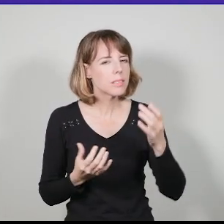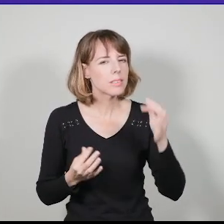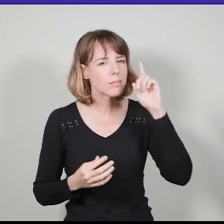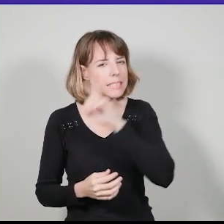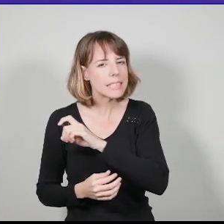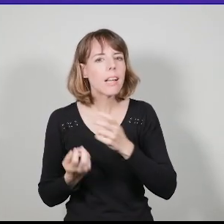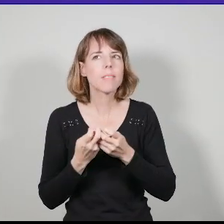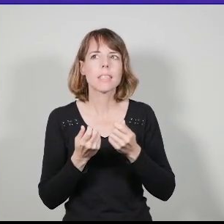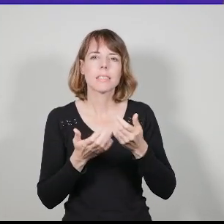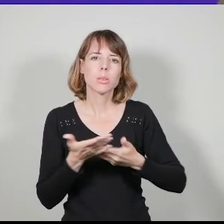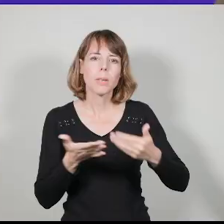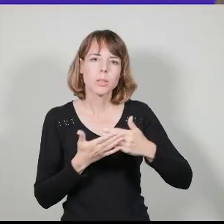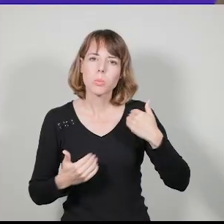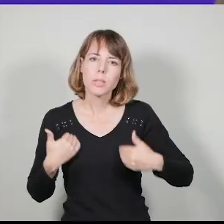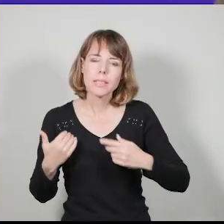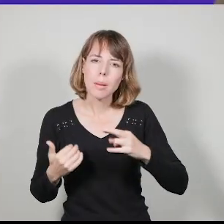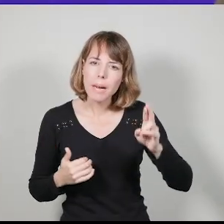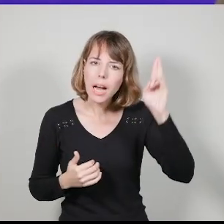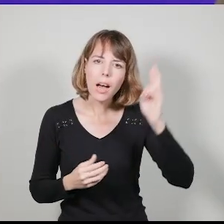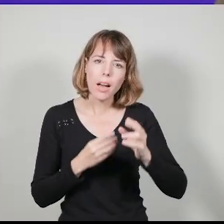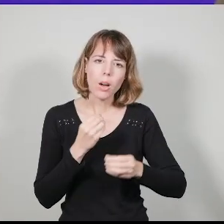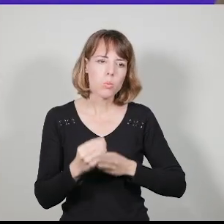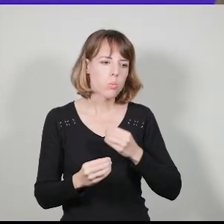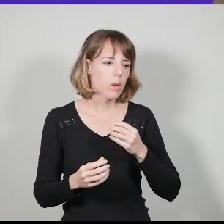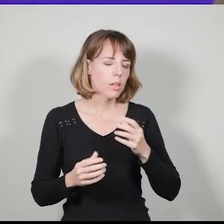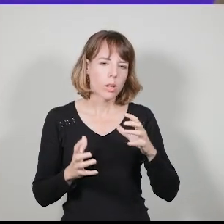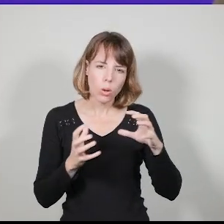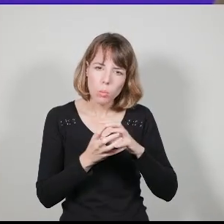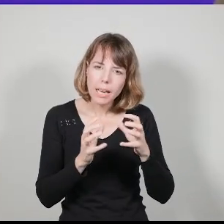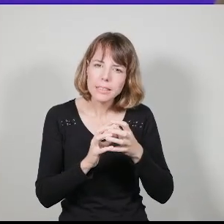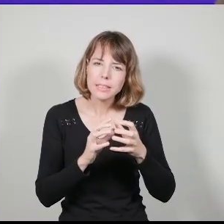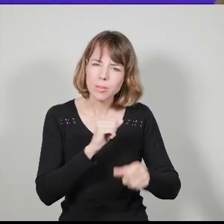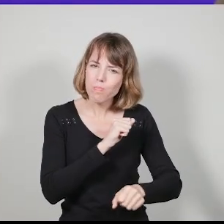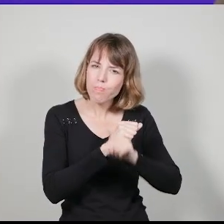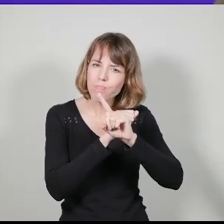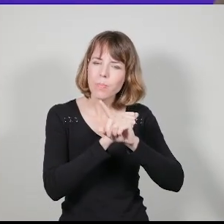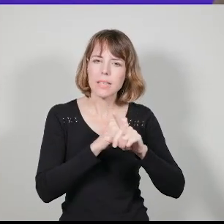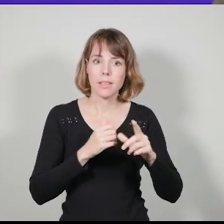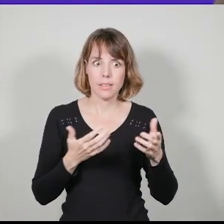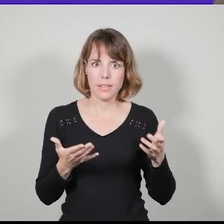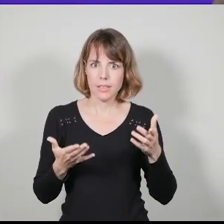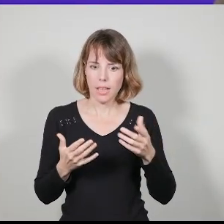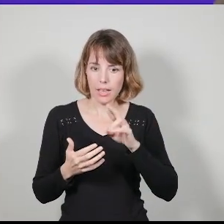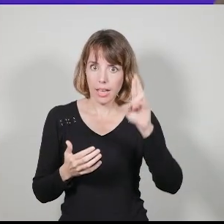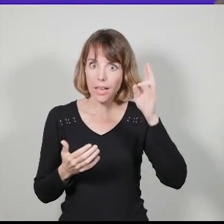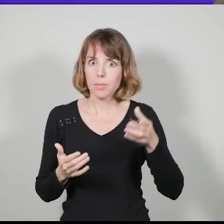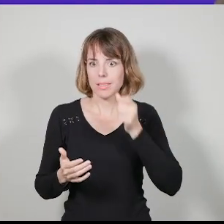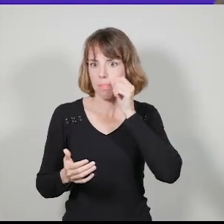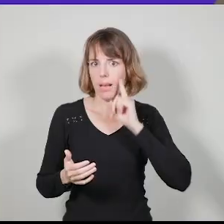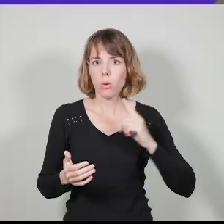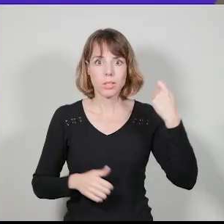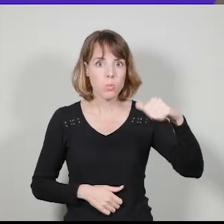des situations complexes, du polyhandicap, une véritable expertise développée par les parents, des facteurs